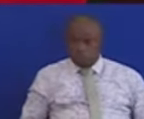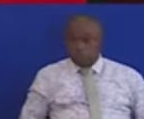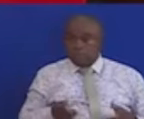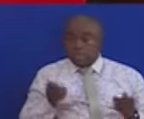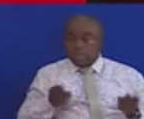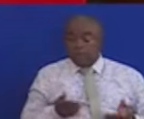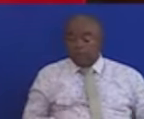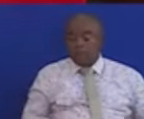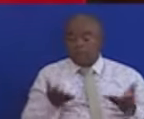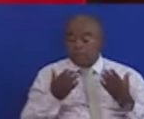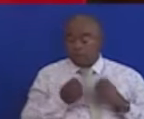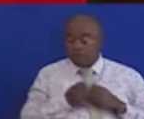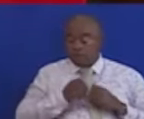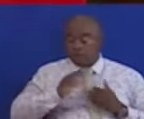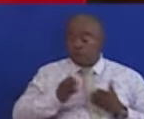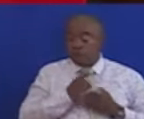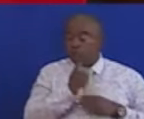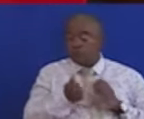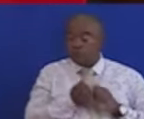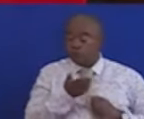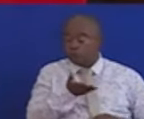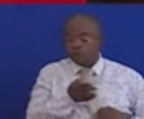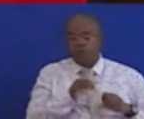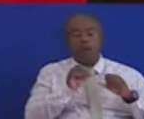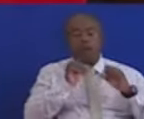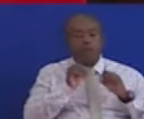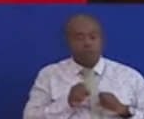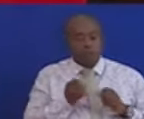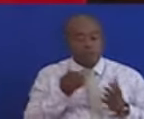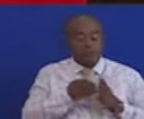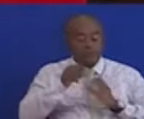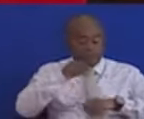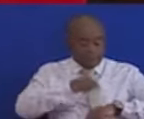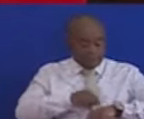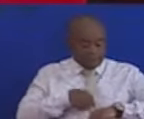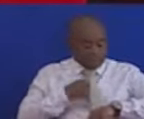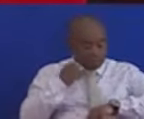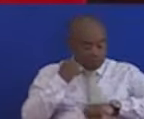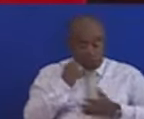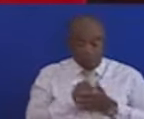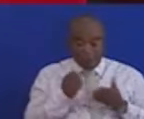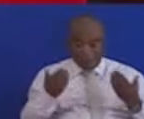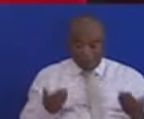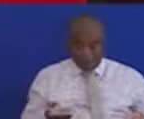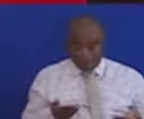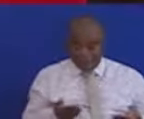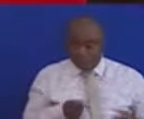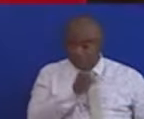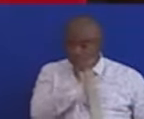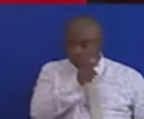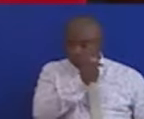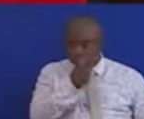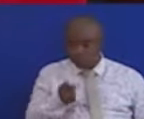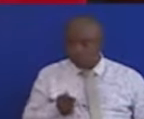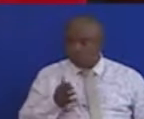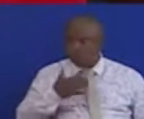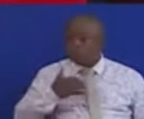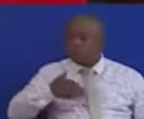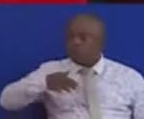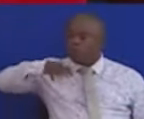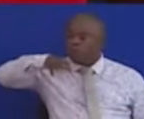tu ku onoa chang moto hii ni lazim tuf ike mahali tuamu kW Sasa mtan zania unat taki